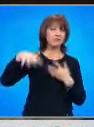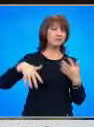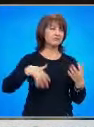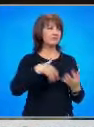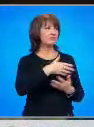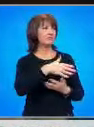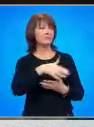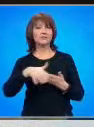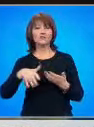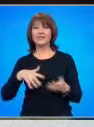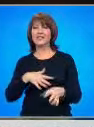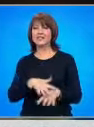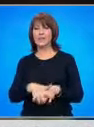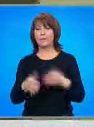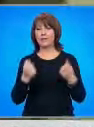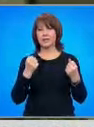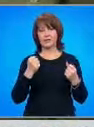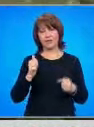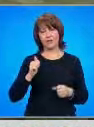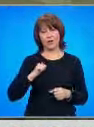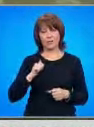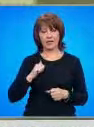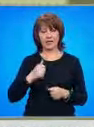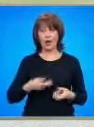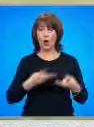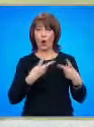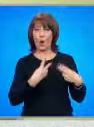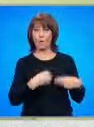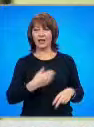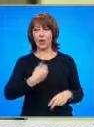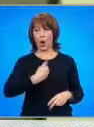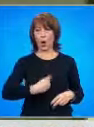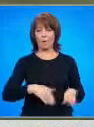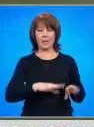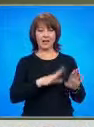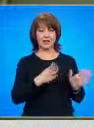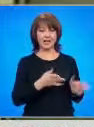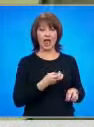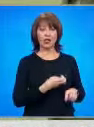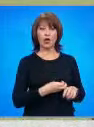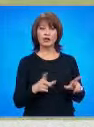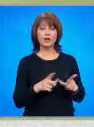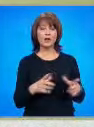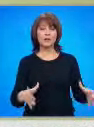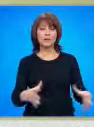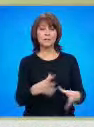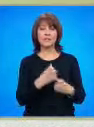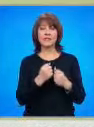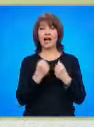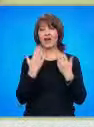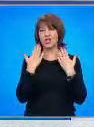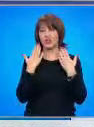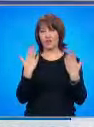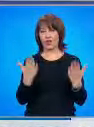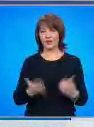в системата на здравеопазването. Обратно към операционната. Доктор Митова, която спасява животи.